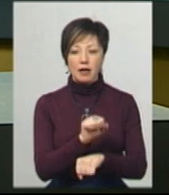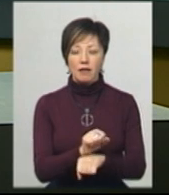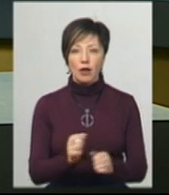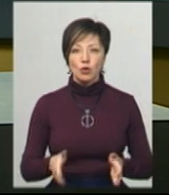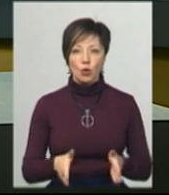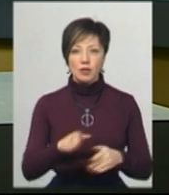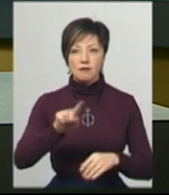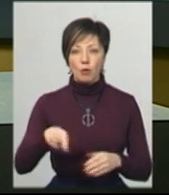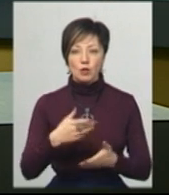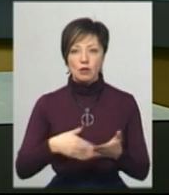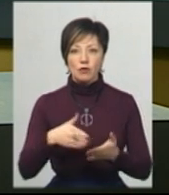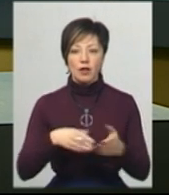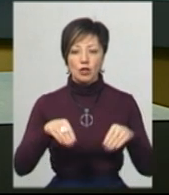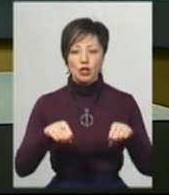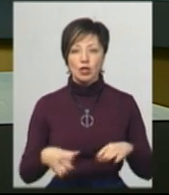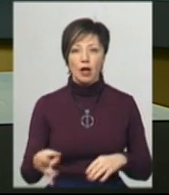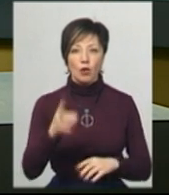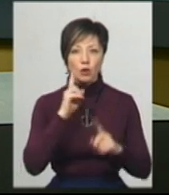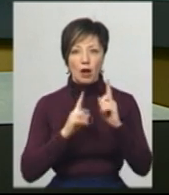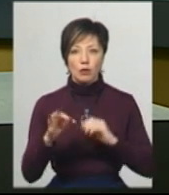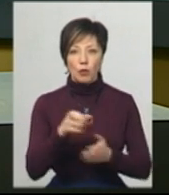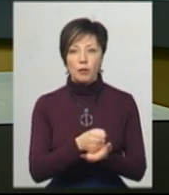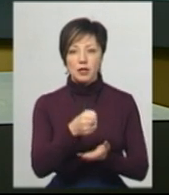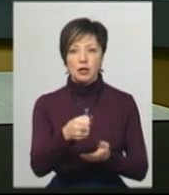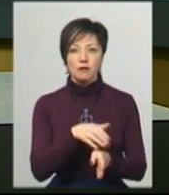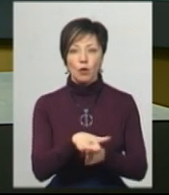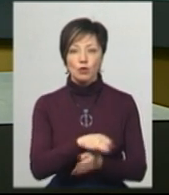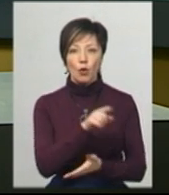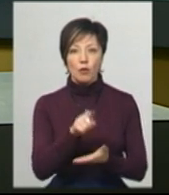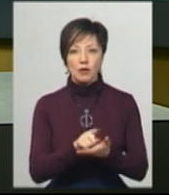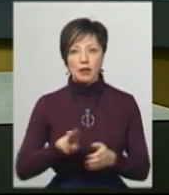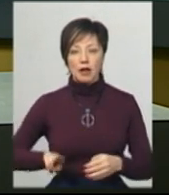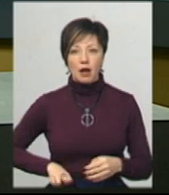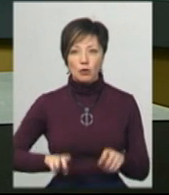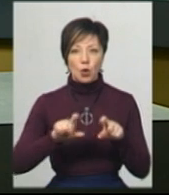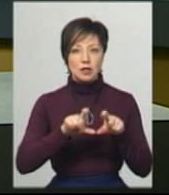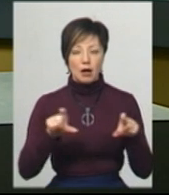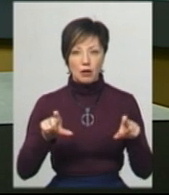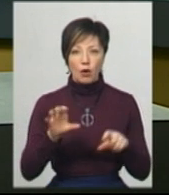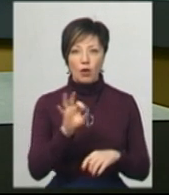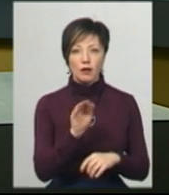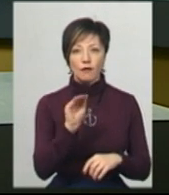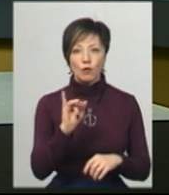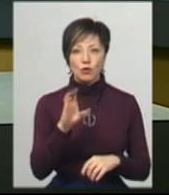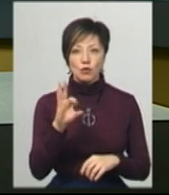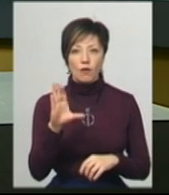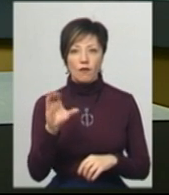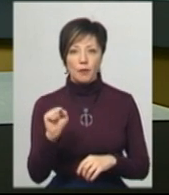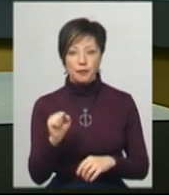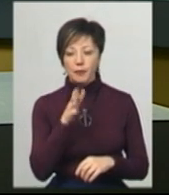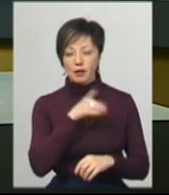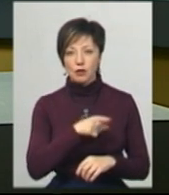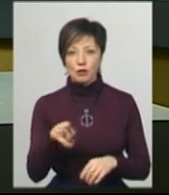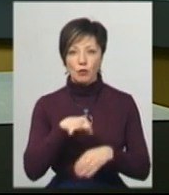дорогу з вимогою скасувати рішення районної ради про призначення виконуючої обов'язки директора закладу Олени Фурсової та на час